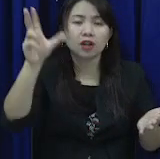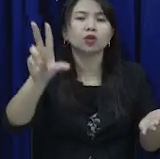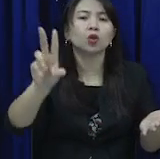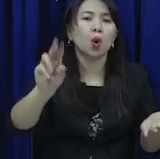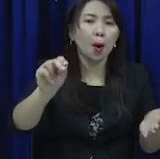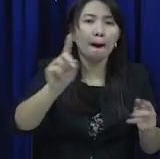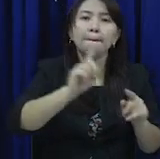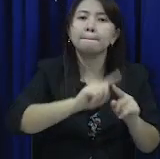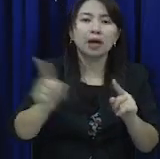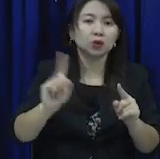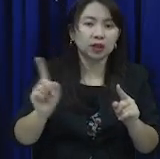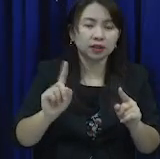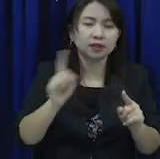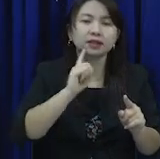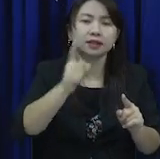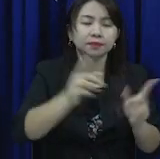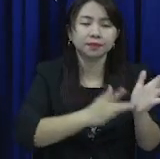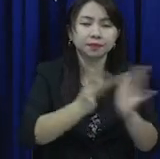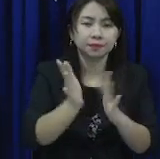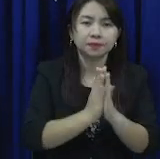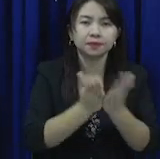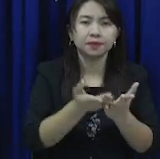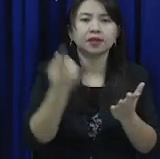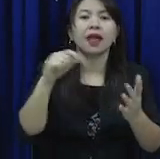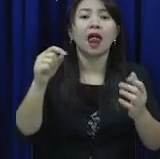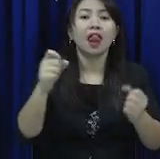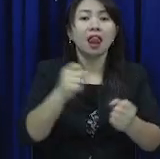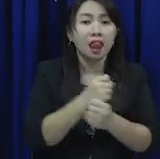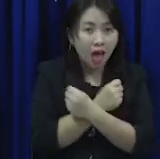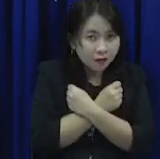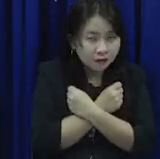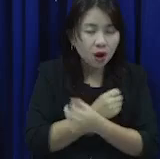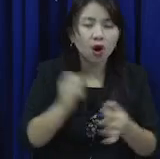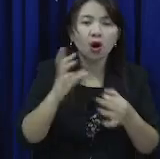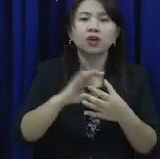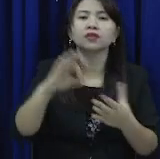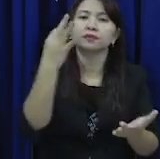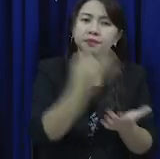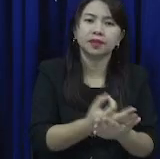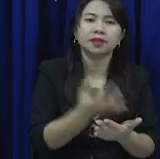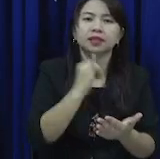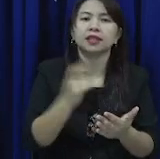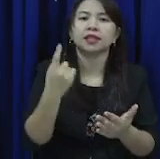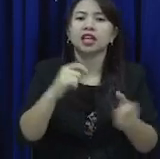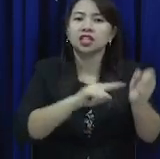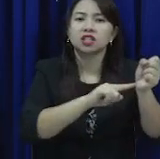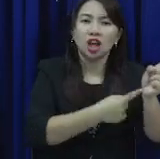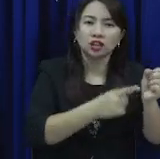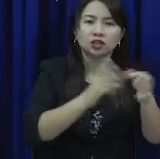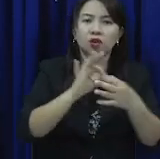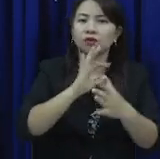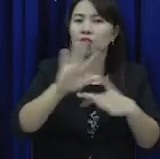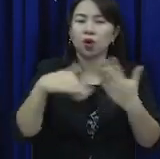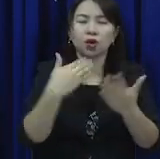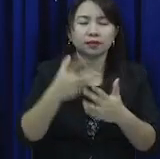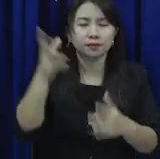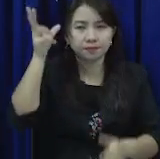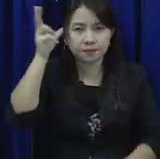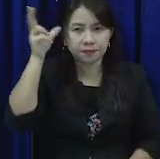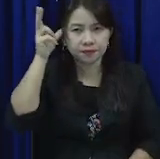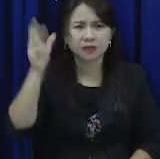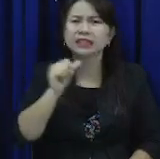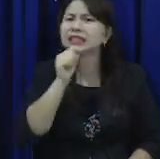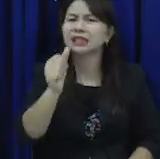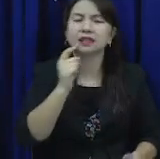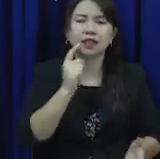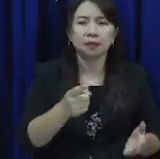yan sinabi ng Bible that the love of money is the root of all Evil Hindi yan ang sinabi na money